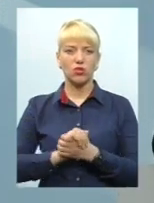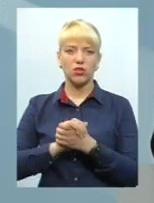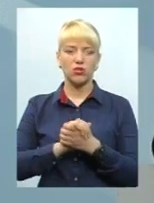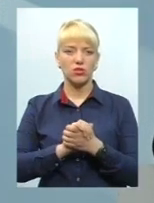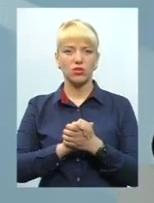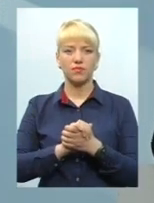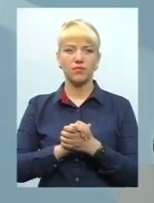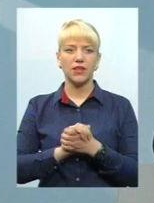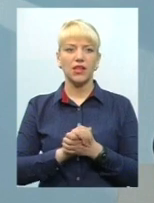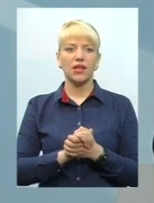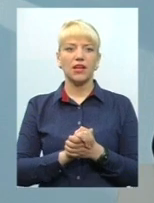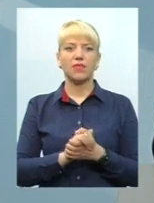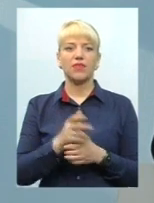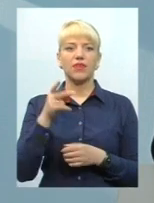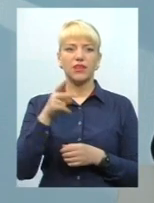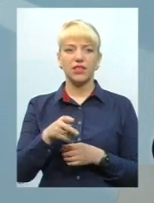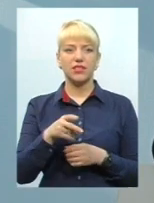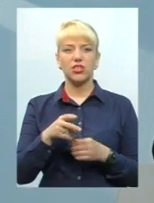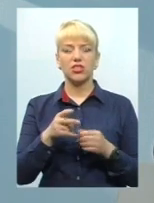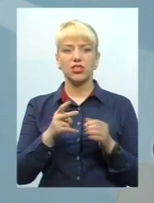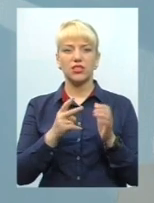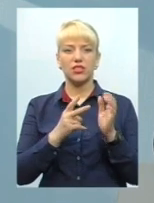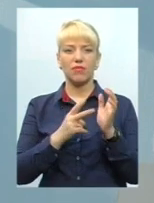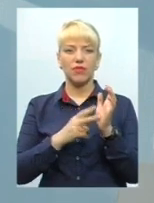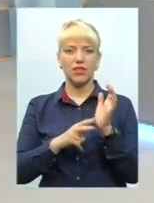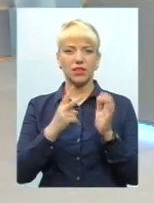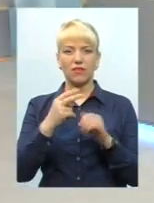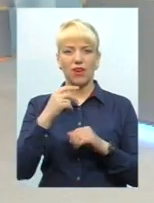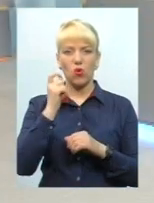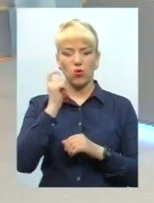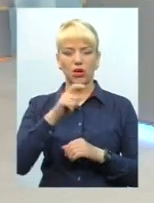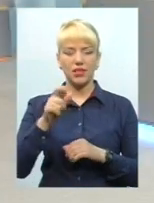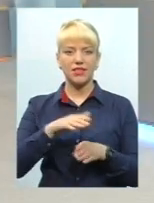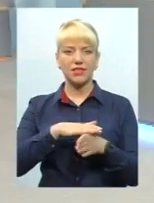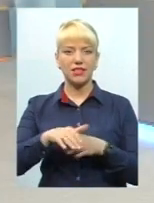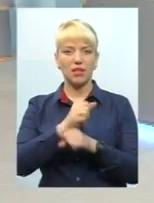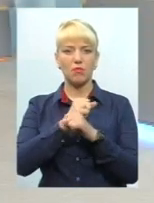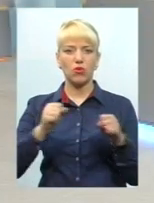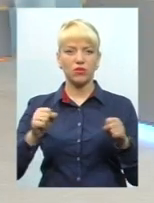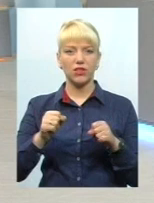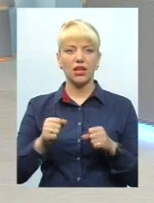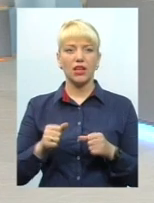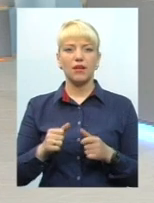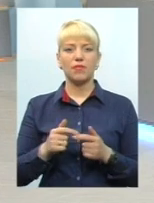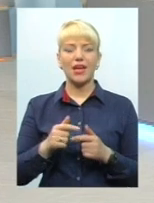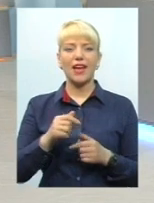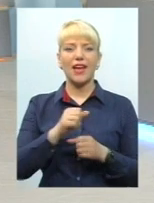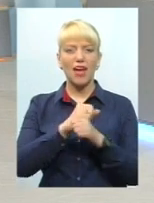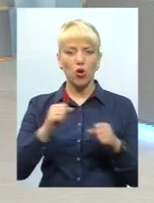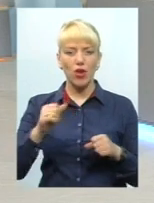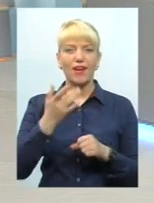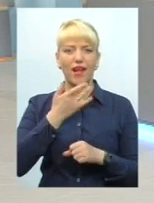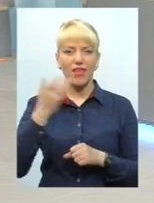Так? Значить, 2072 українці здійснили подвиги гідного Героя Радянського Союзу.